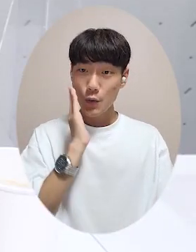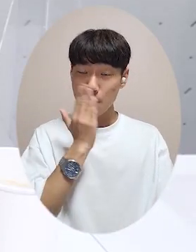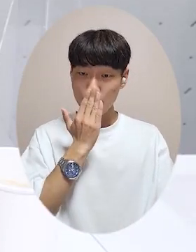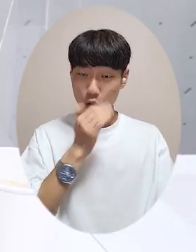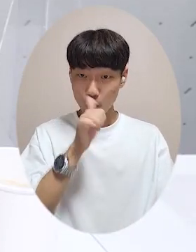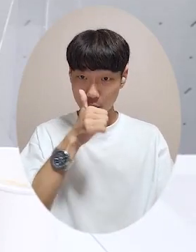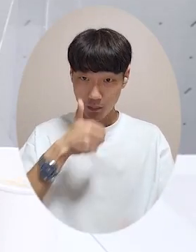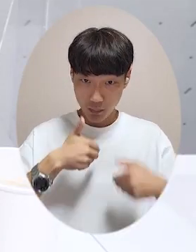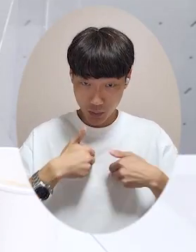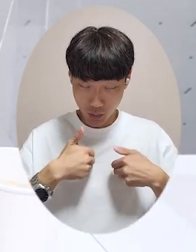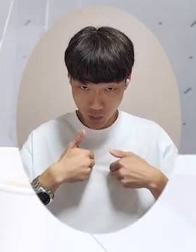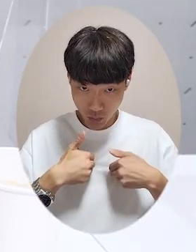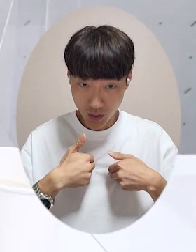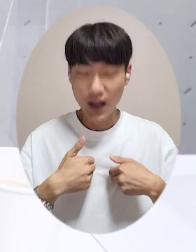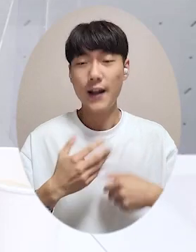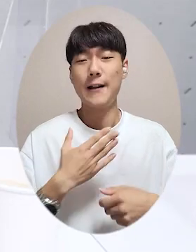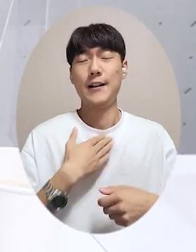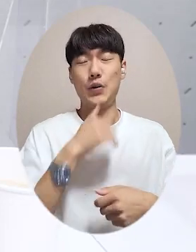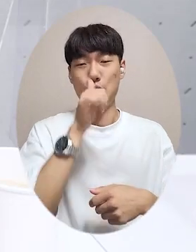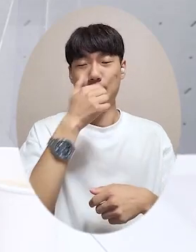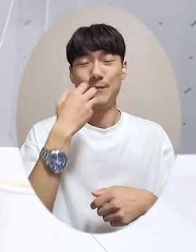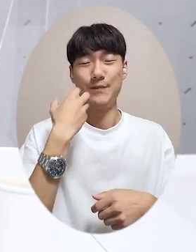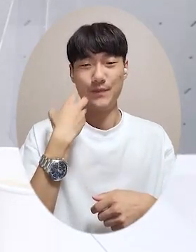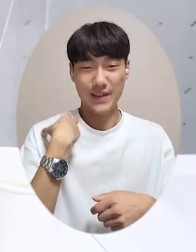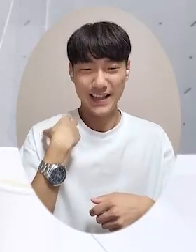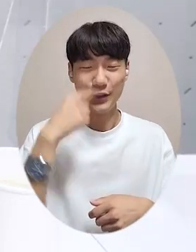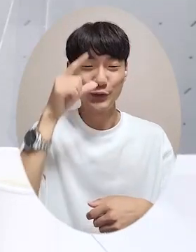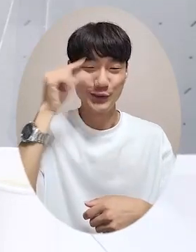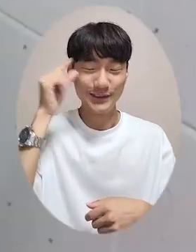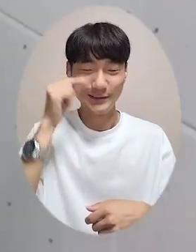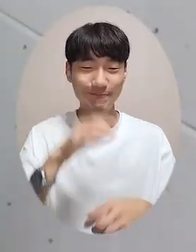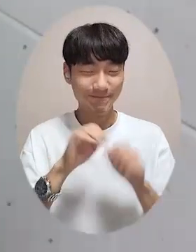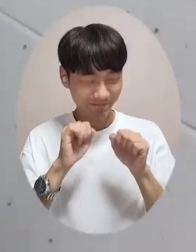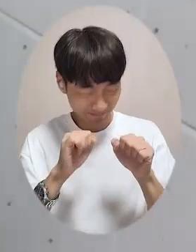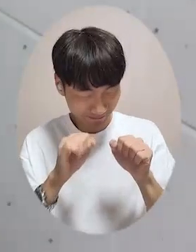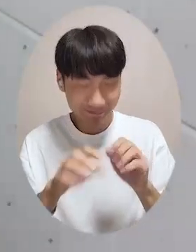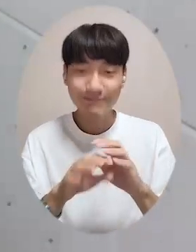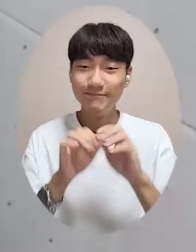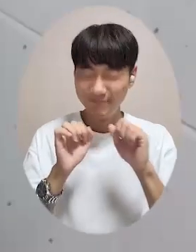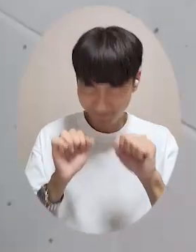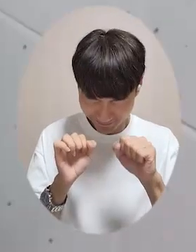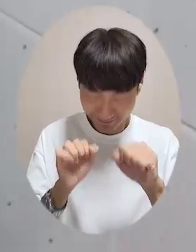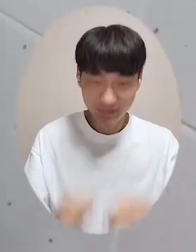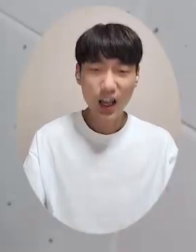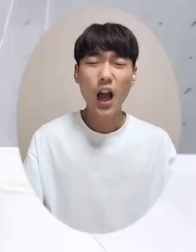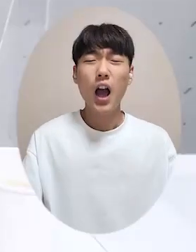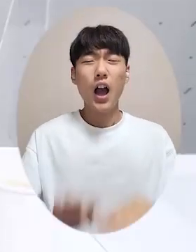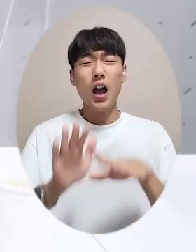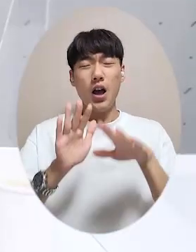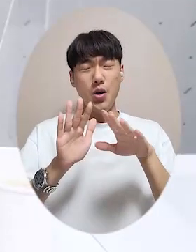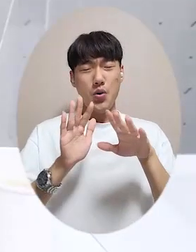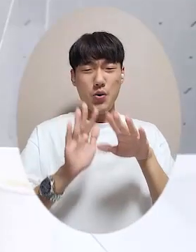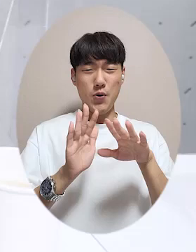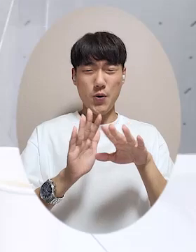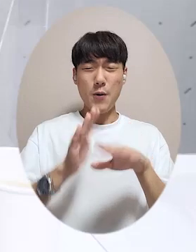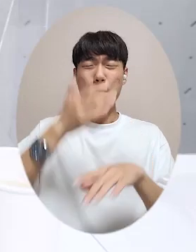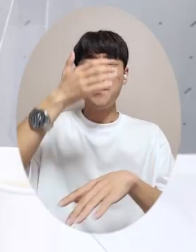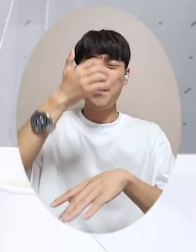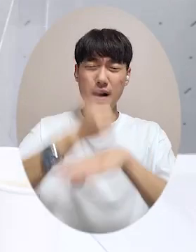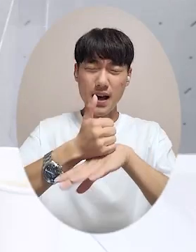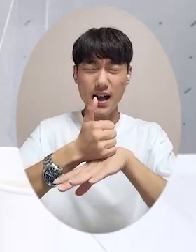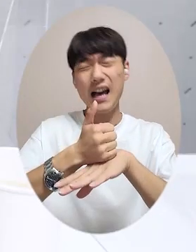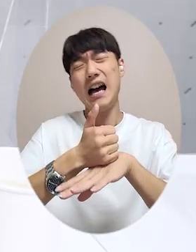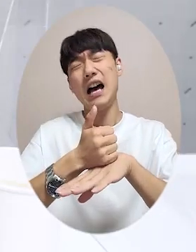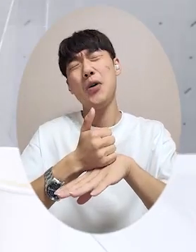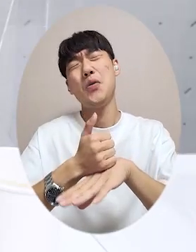것이라면 어디든 달려가는 수어통역사 김준호 씨와 함께하겠습니다. 안녕하세요. 안녕하세요. 아쉽게도 오늘이 벌써 이제 준호 씨와